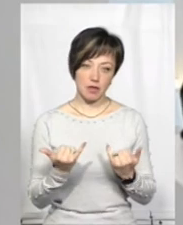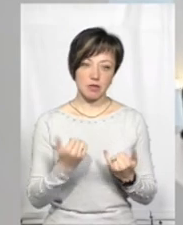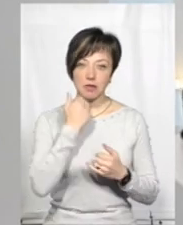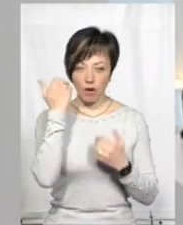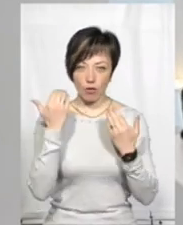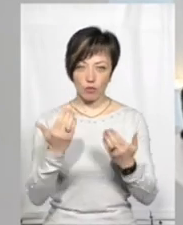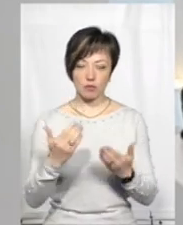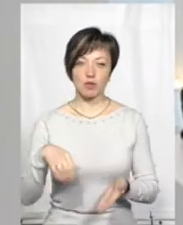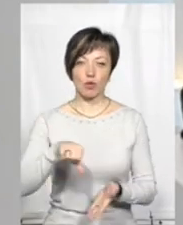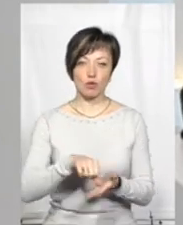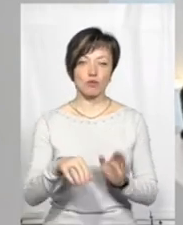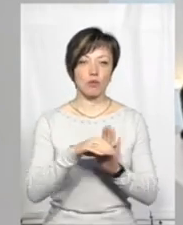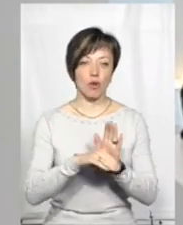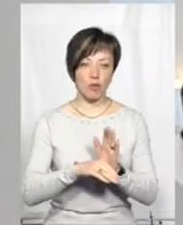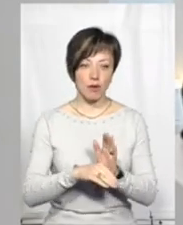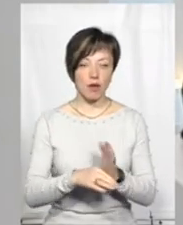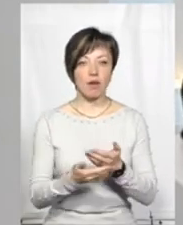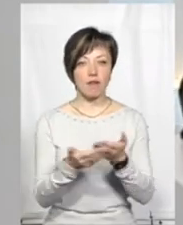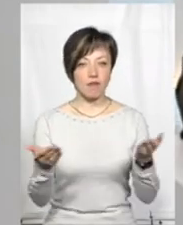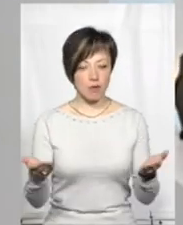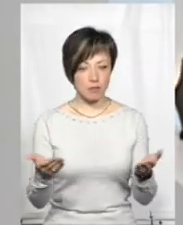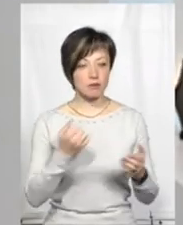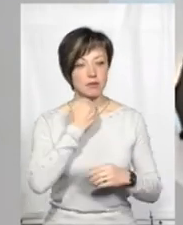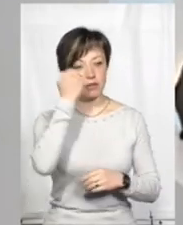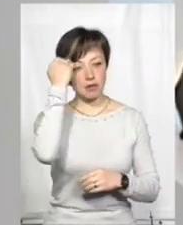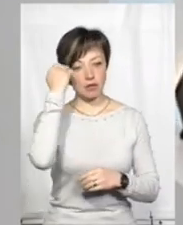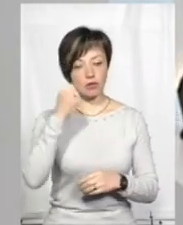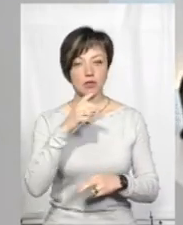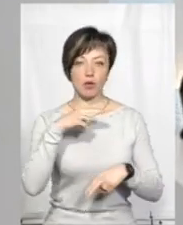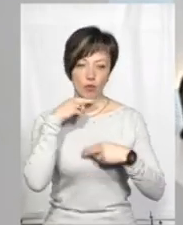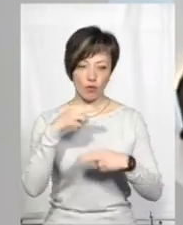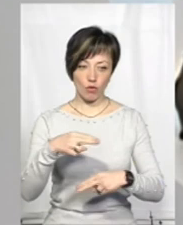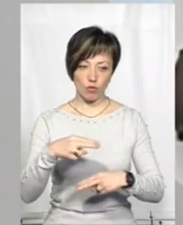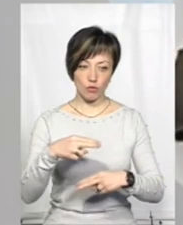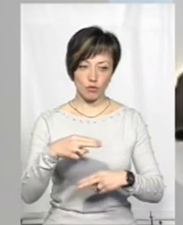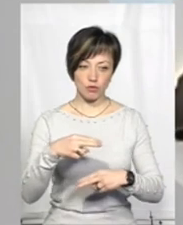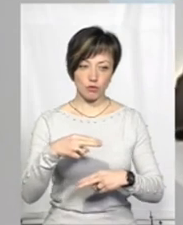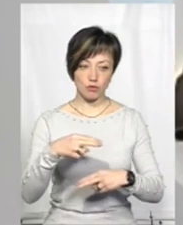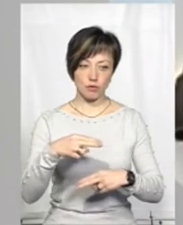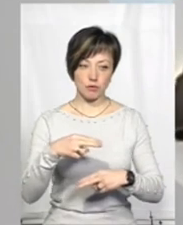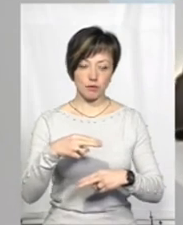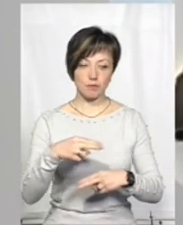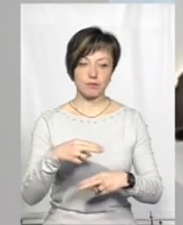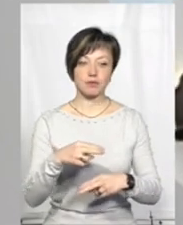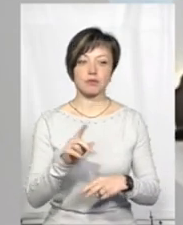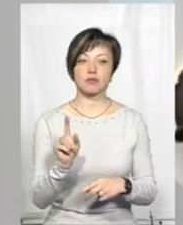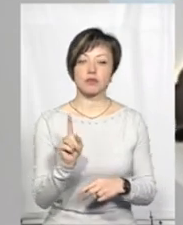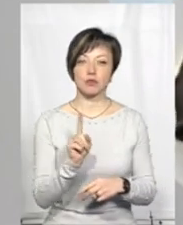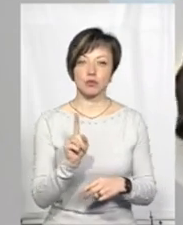я вам дякую за участь у програмі. Вам, шановні телеглядачі, дякую за те, що